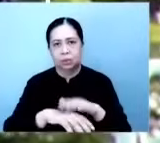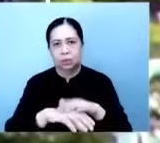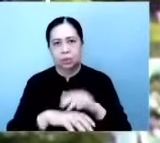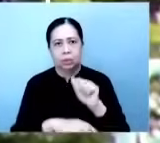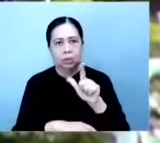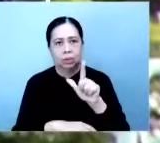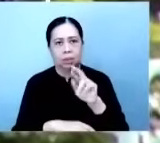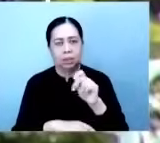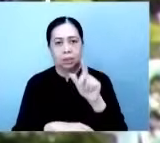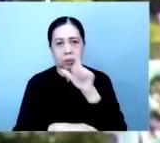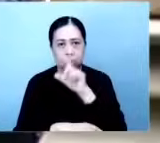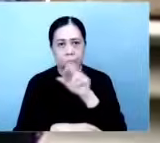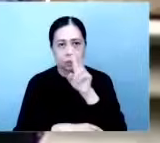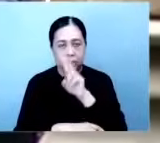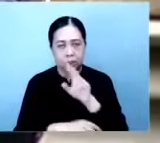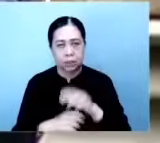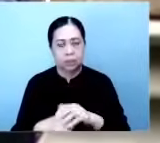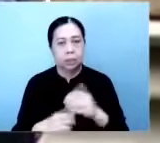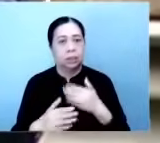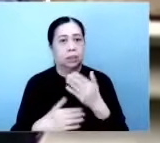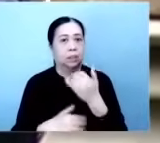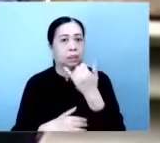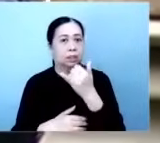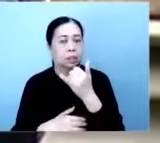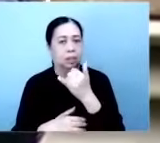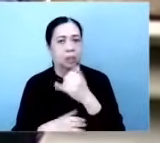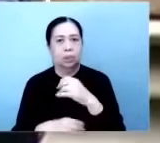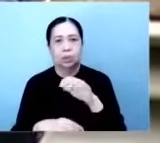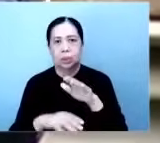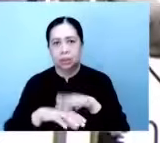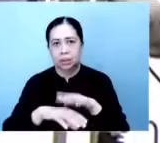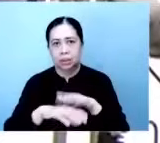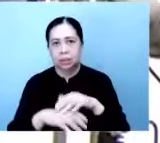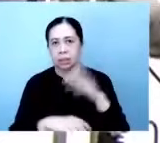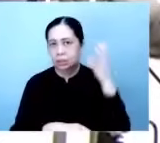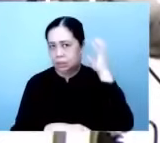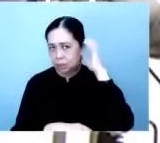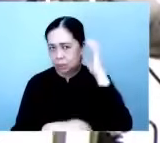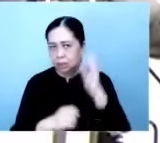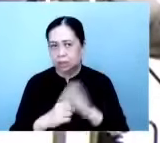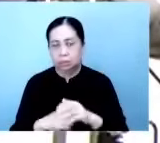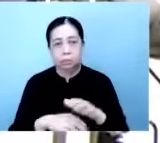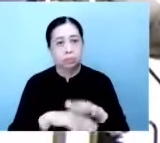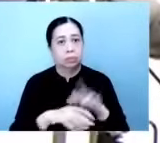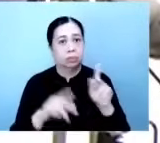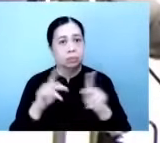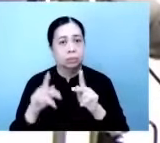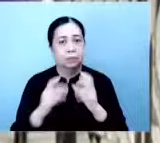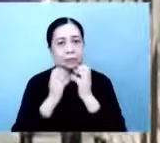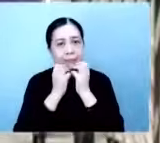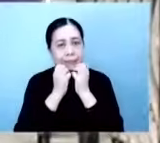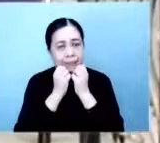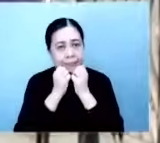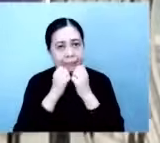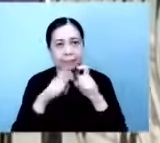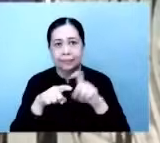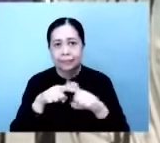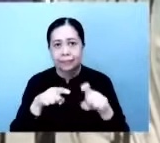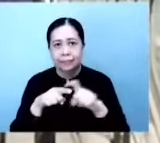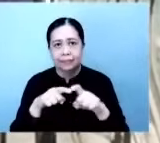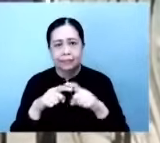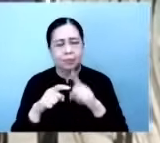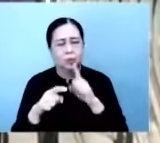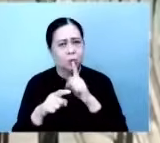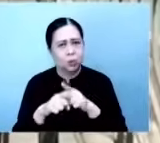grid, habang yellow alert naman sa Mindanao grid. Pinapayuhan ng publiko na magtipid sa kuryente ngayong matindi